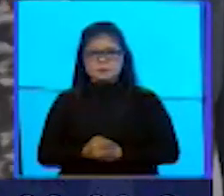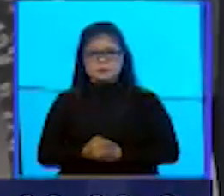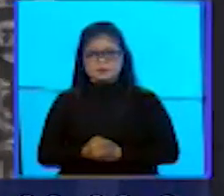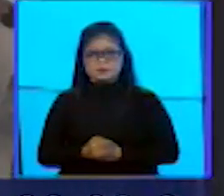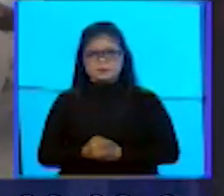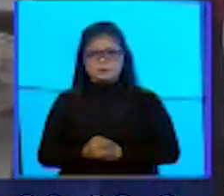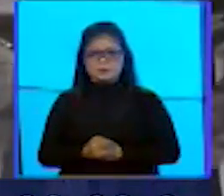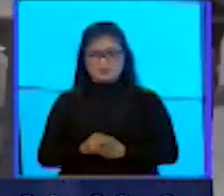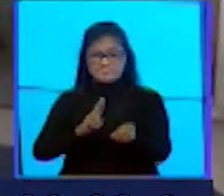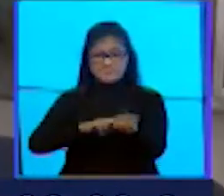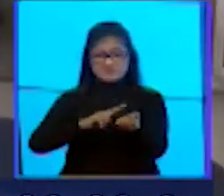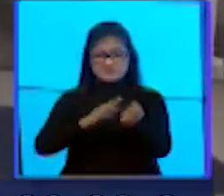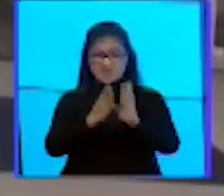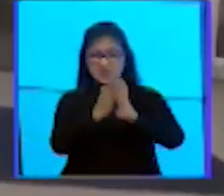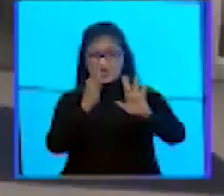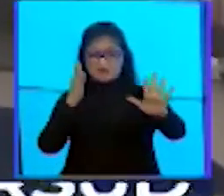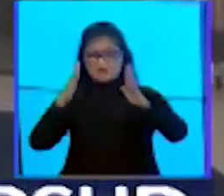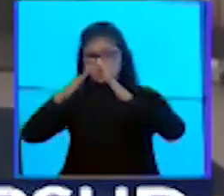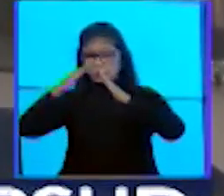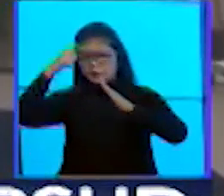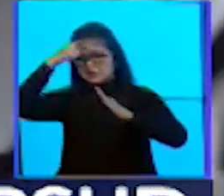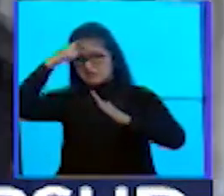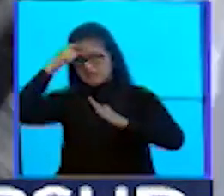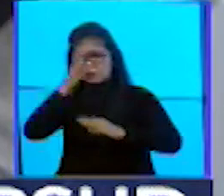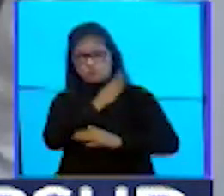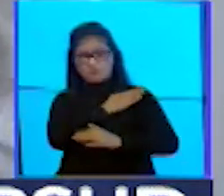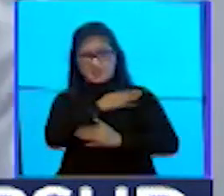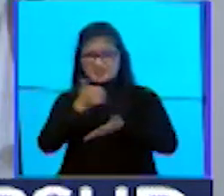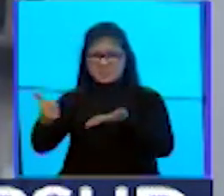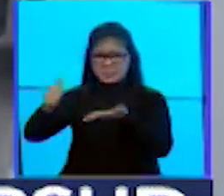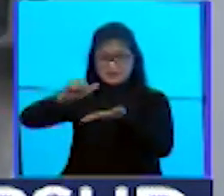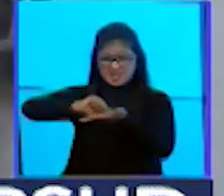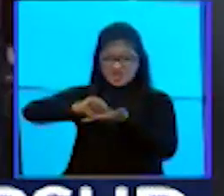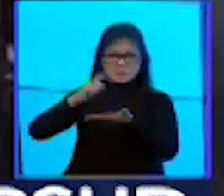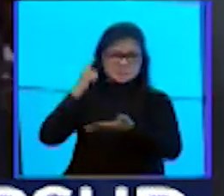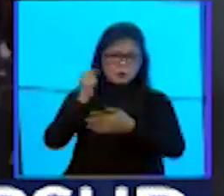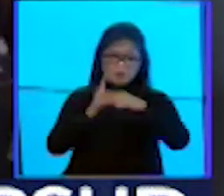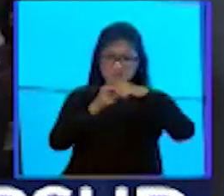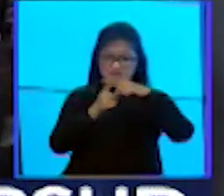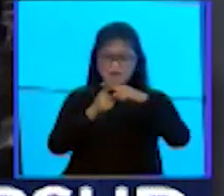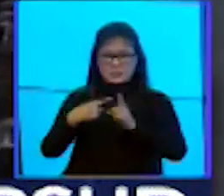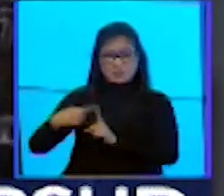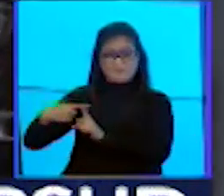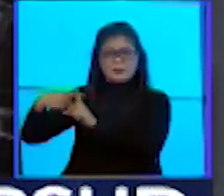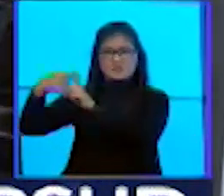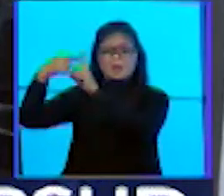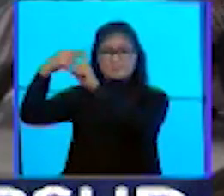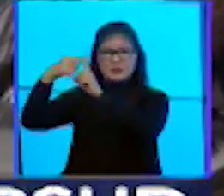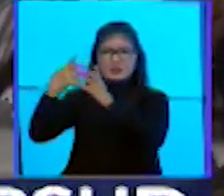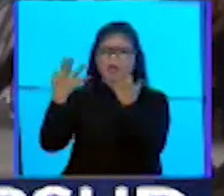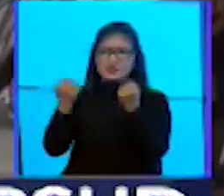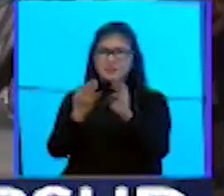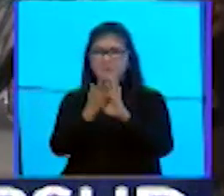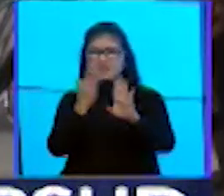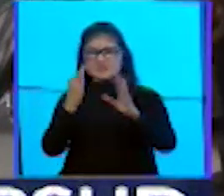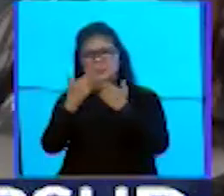Antrian pasien di RSUD Dr. Susilo Kabupaten Tegal, Jawa Tengah membludak. Belasan warga antri untuk mendapatkan perawatan. Dampak lonjakan